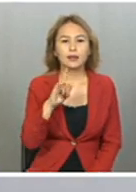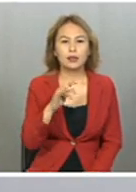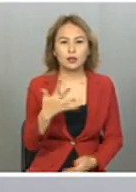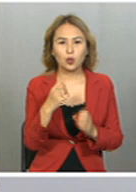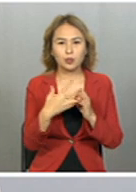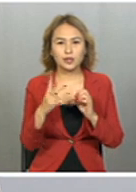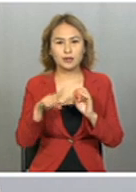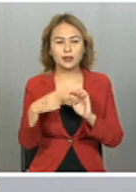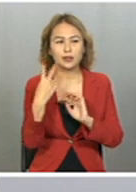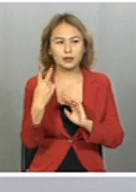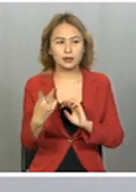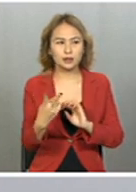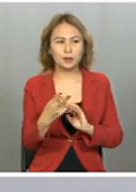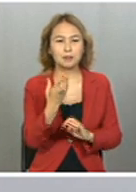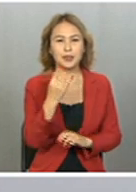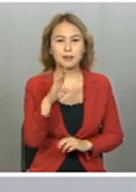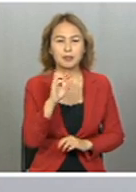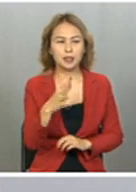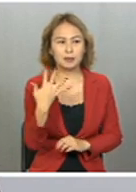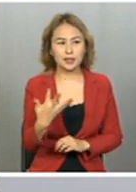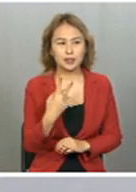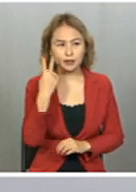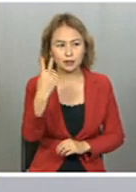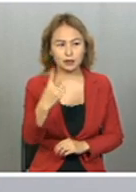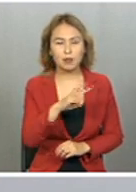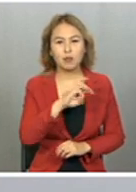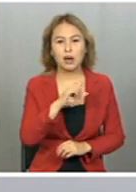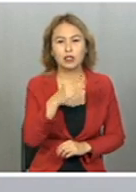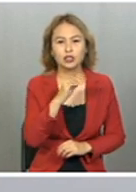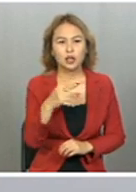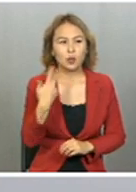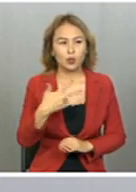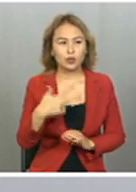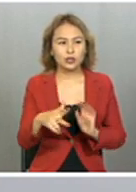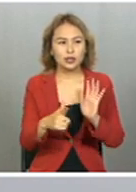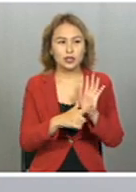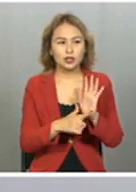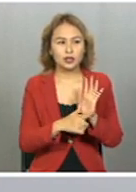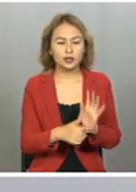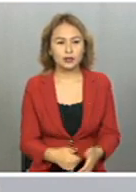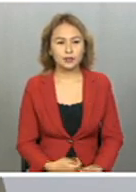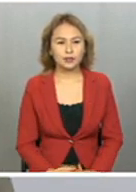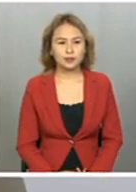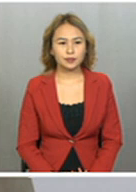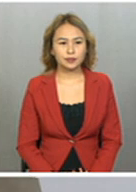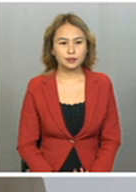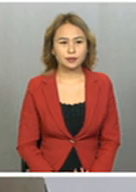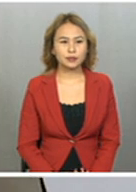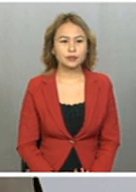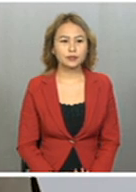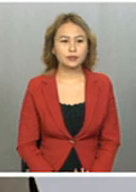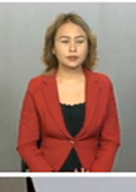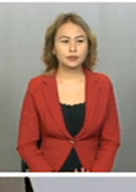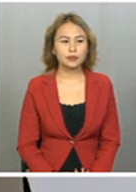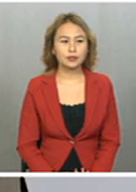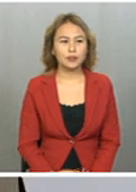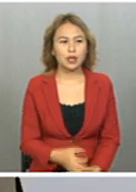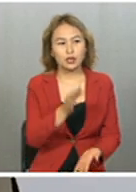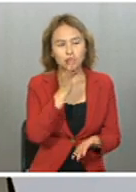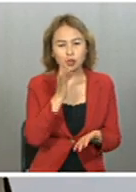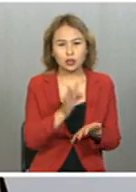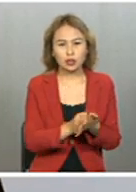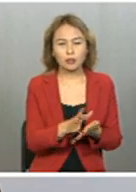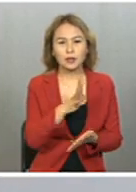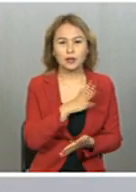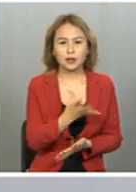ішті, Бейімбет 5-тен 2 бөлігін және Мағжан 30-дан 7 бөлігін ішті. Сұрақ: қанша